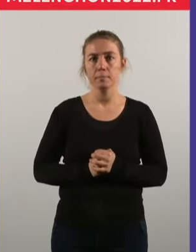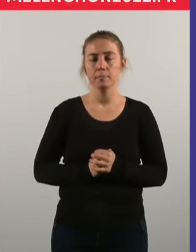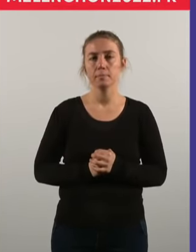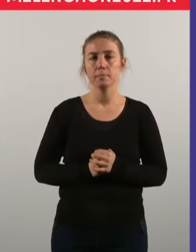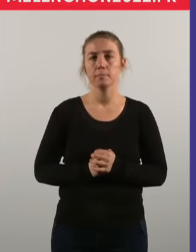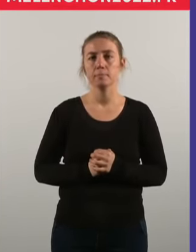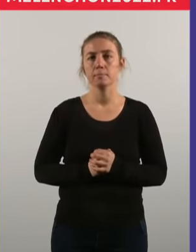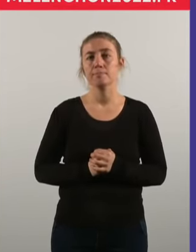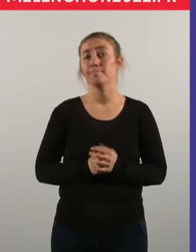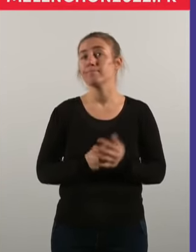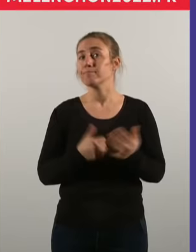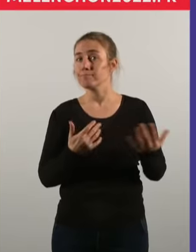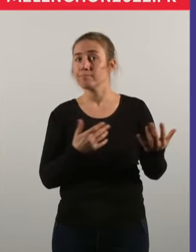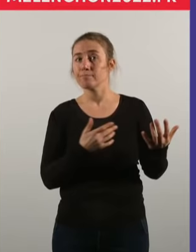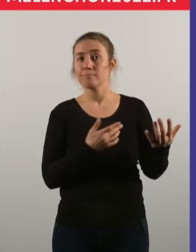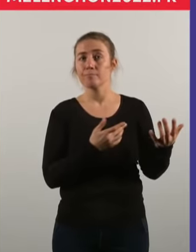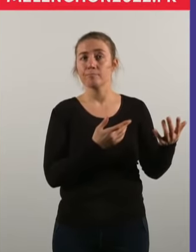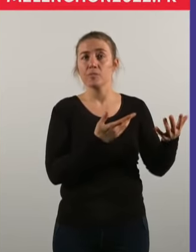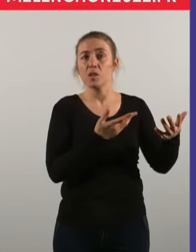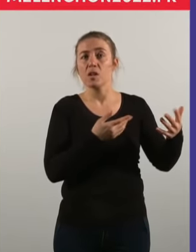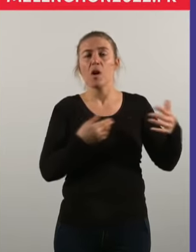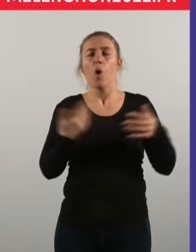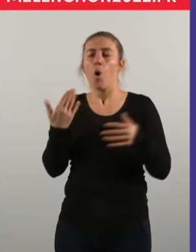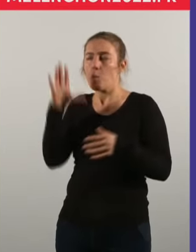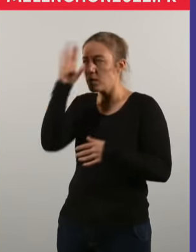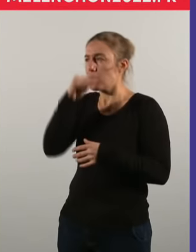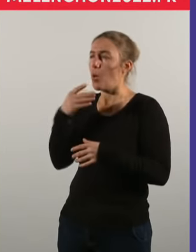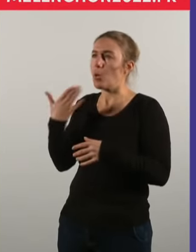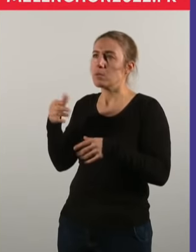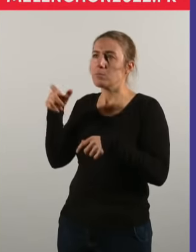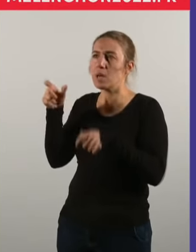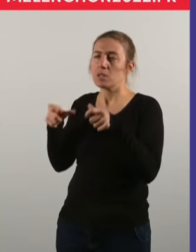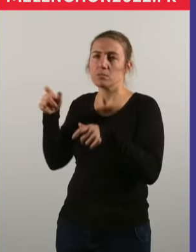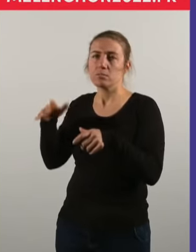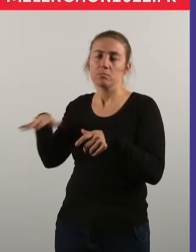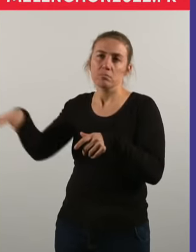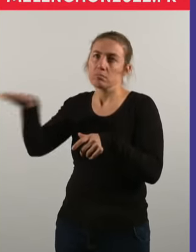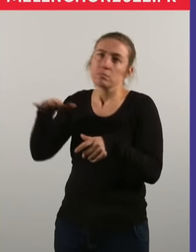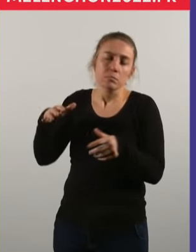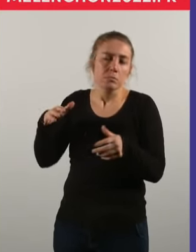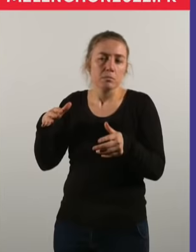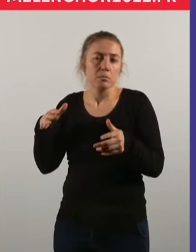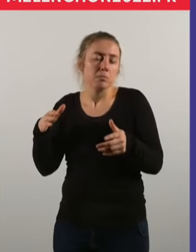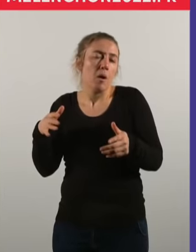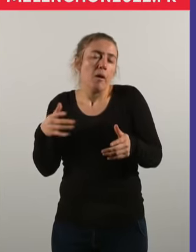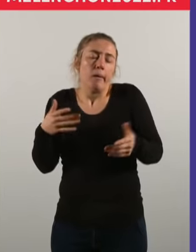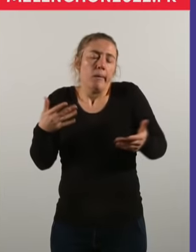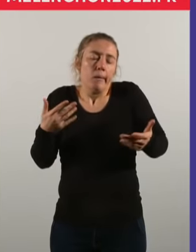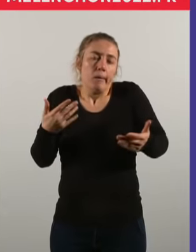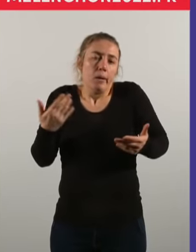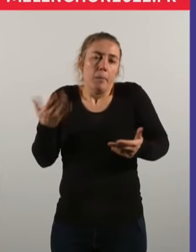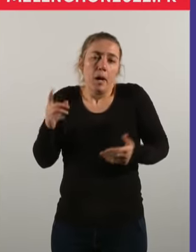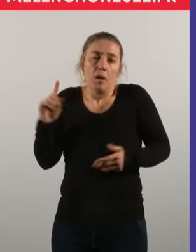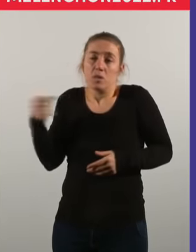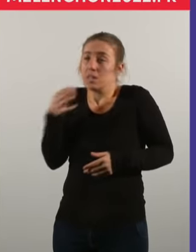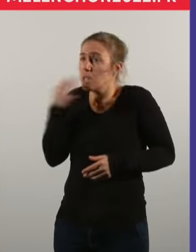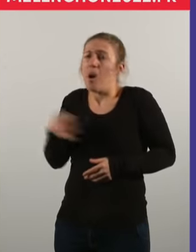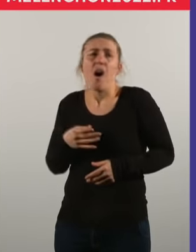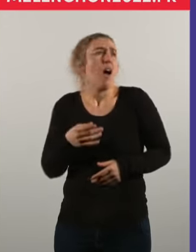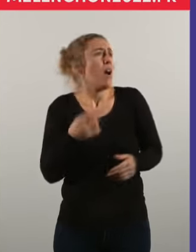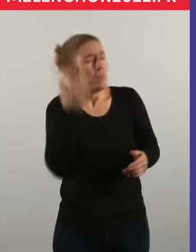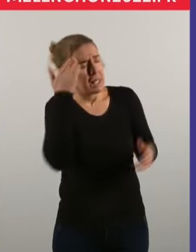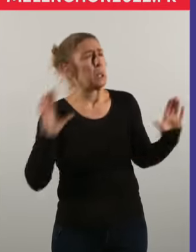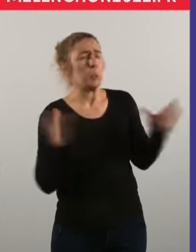à force de répandre de la désespérance, j'ai oublié les autres là, qui sautent râle. Alors encore pire ceux-là. Tout est perdu si nous ne sommes pas